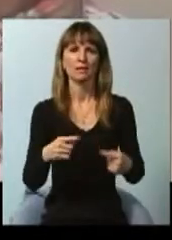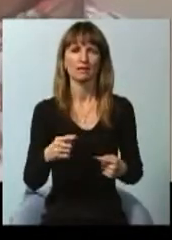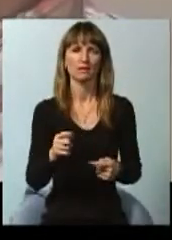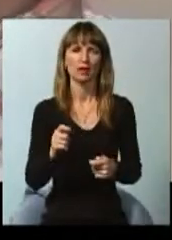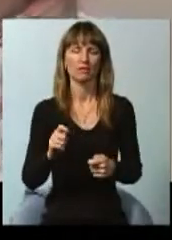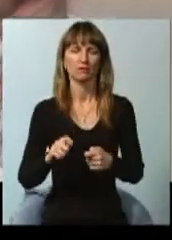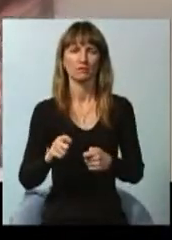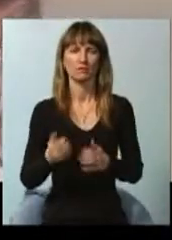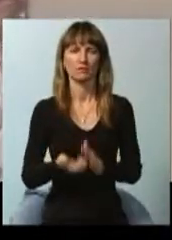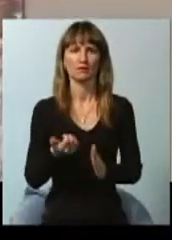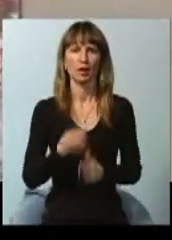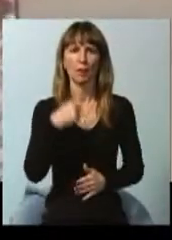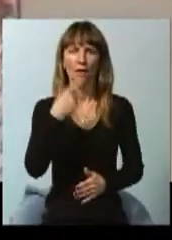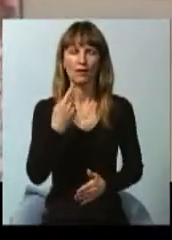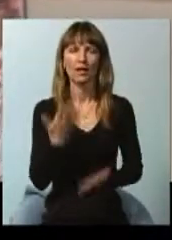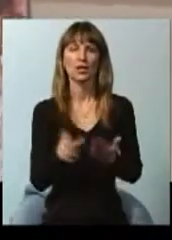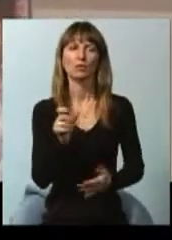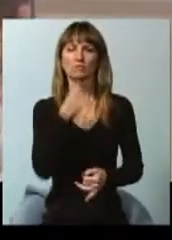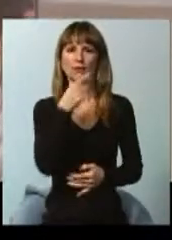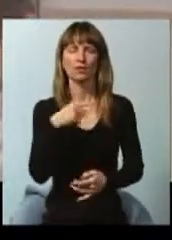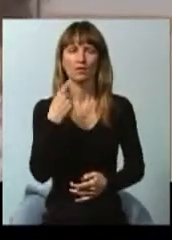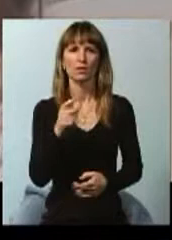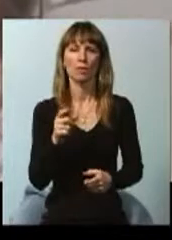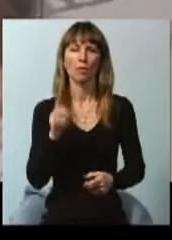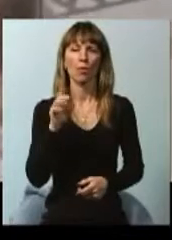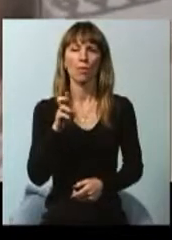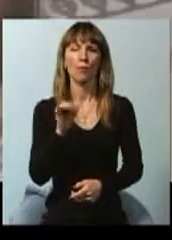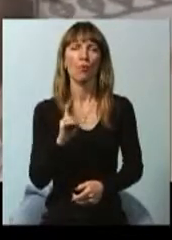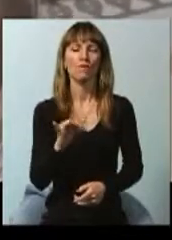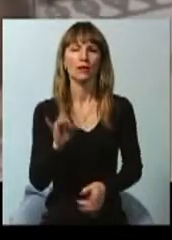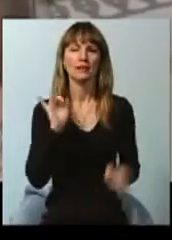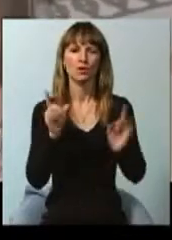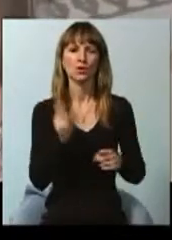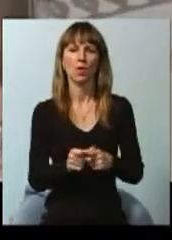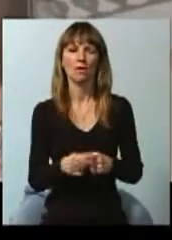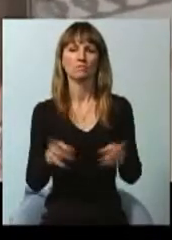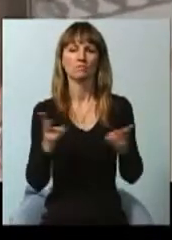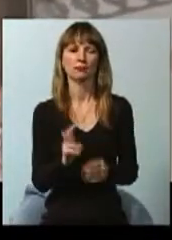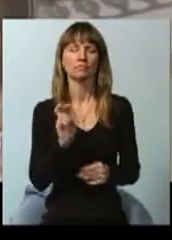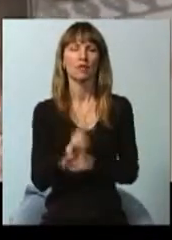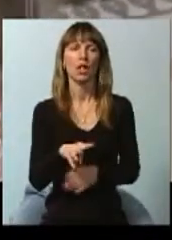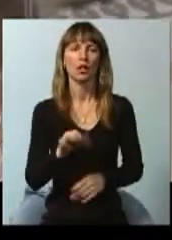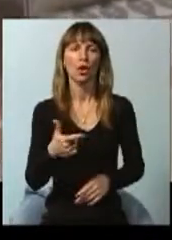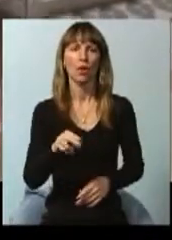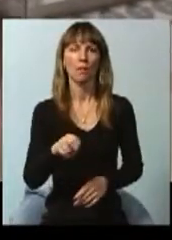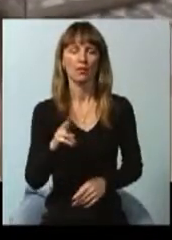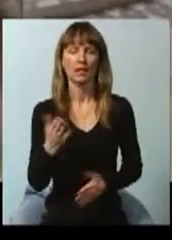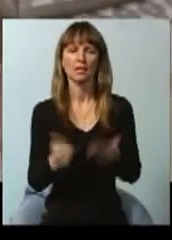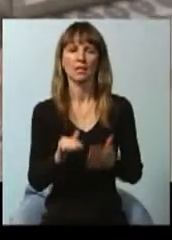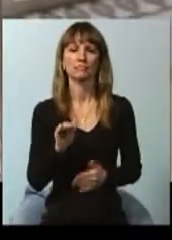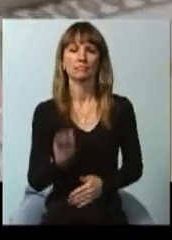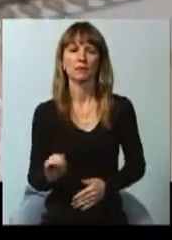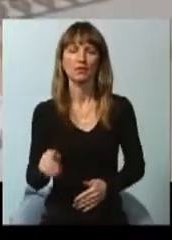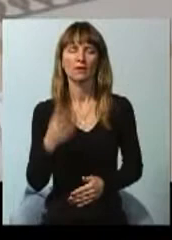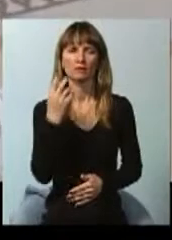мовлення. Наприклад, якщо людина не може вимовити букву, звуки, слова, варто відвідати логопеда. Якщо у дитинстві